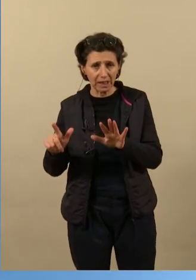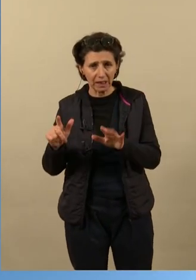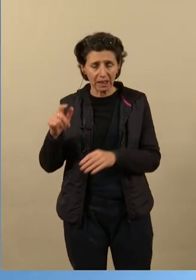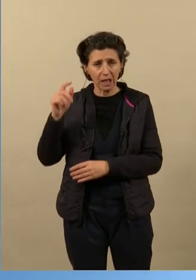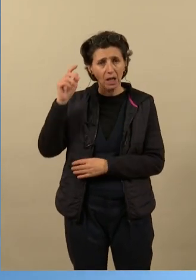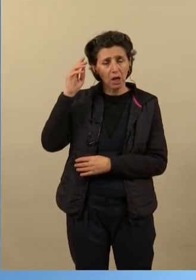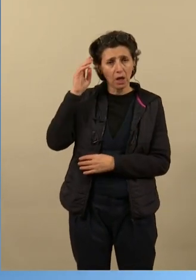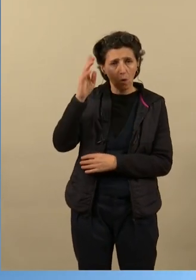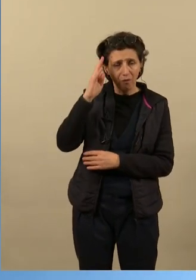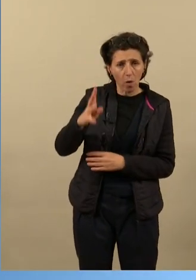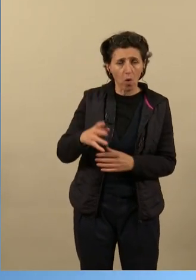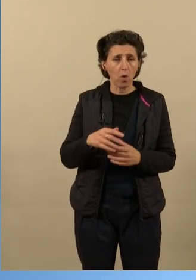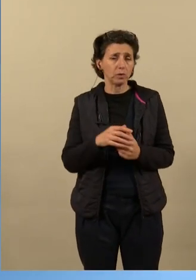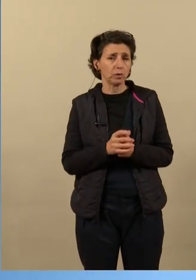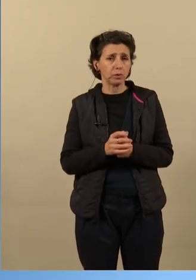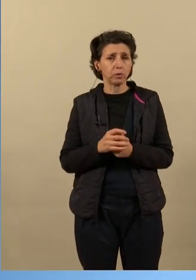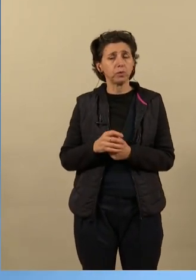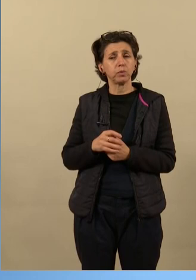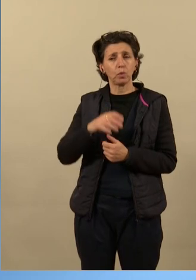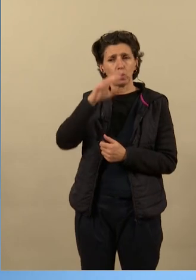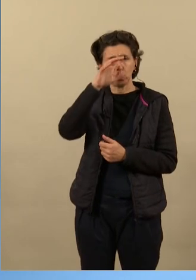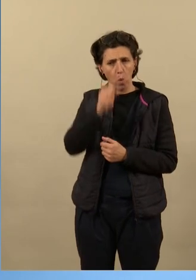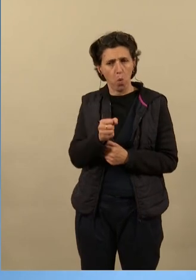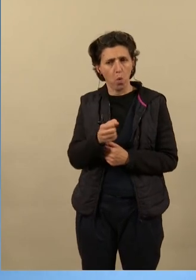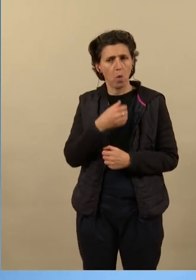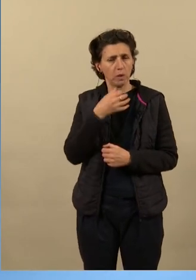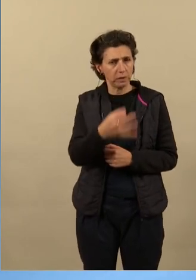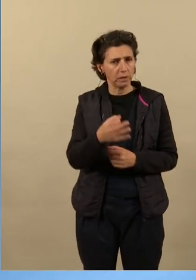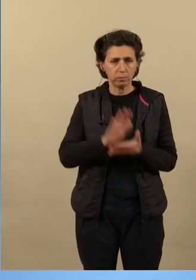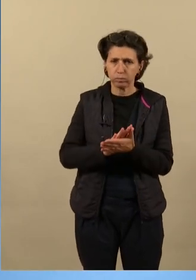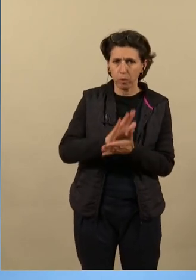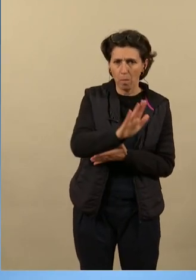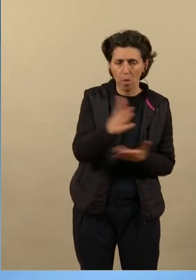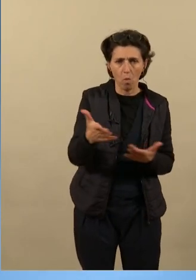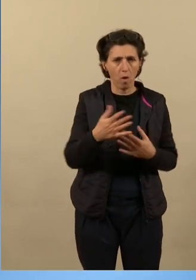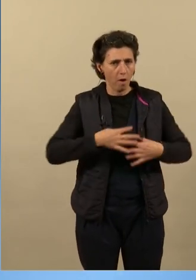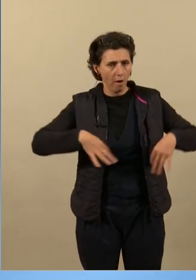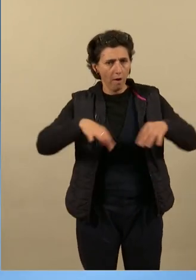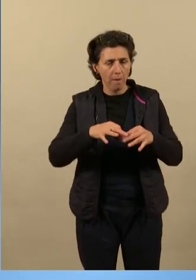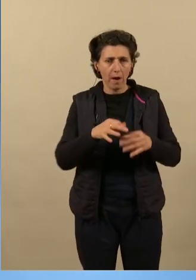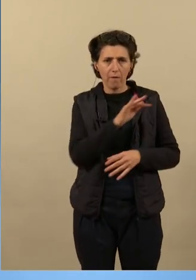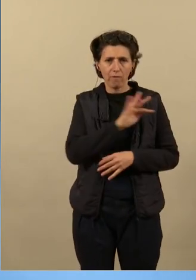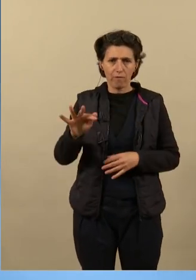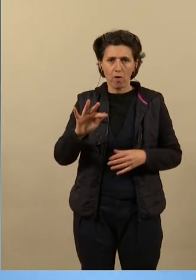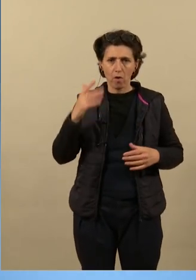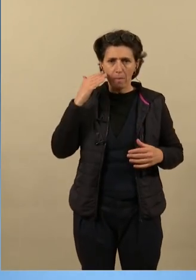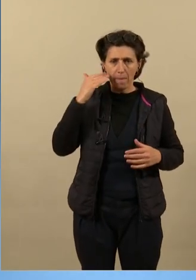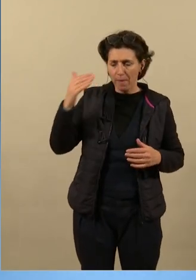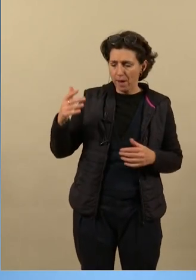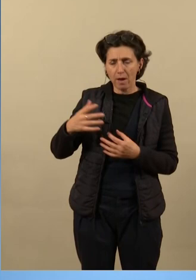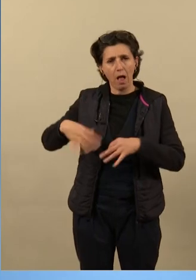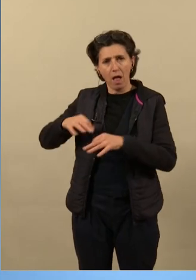que la France serait toujours au côté de cet état si son existence était était menacée et qui peut affirmer